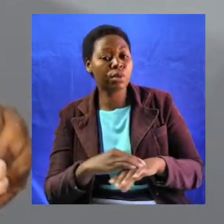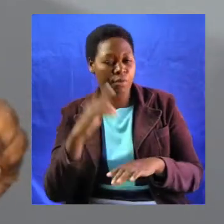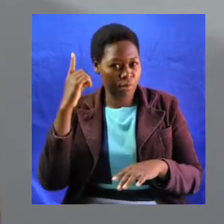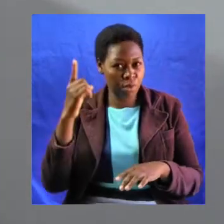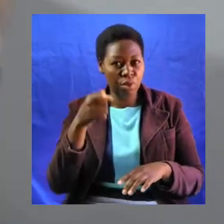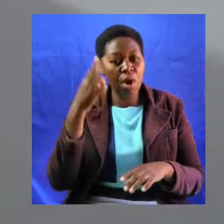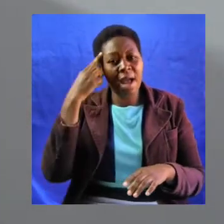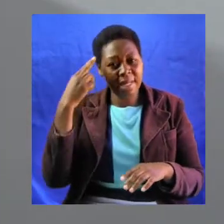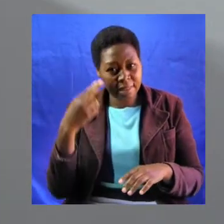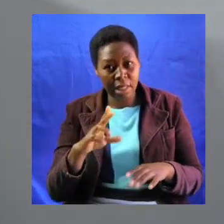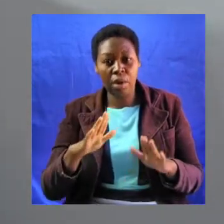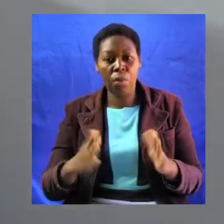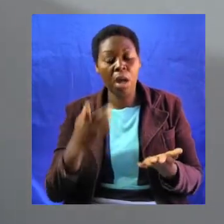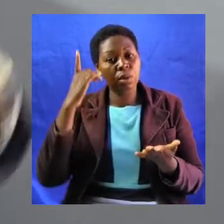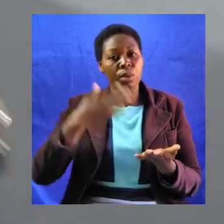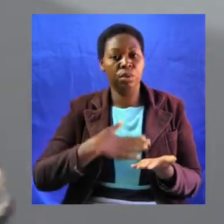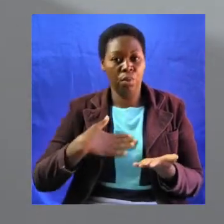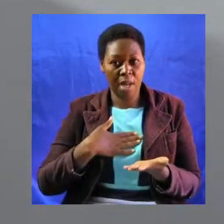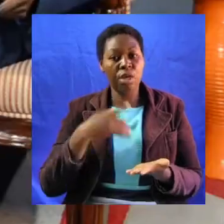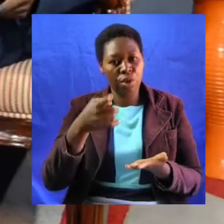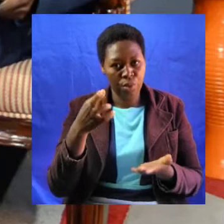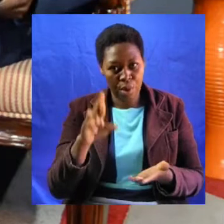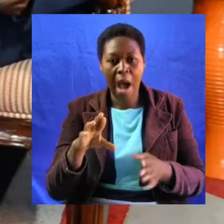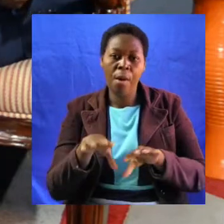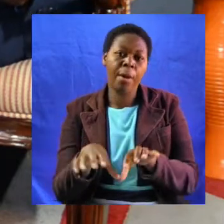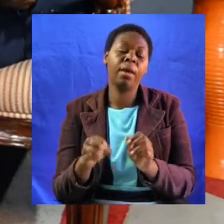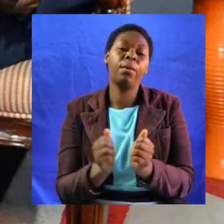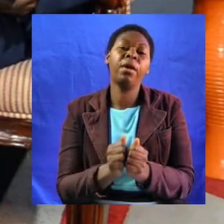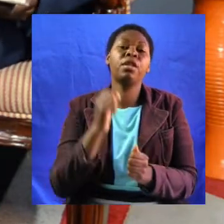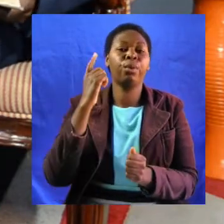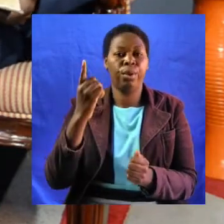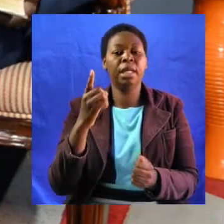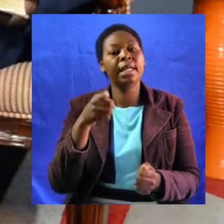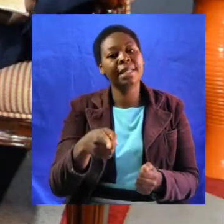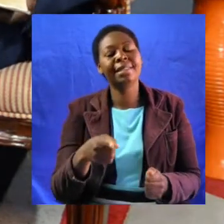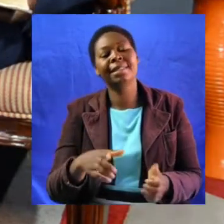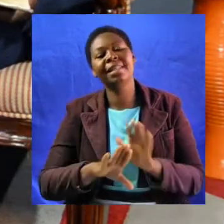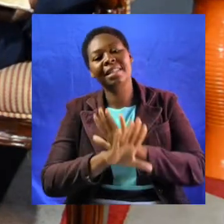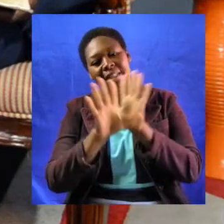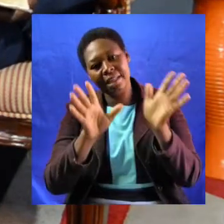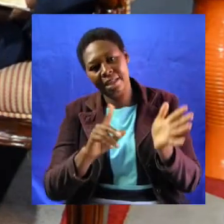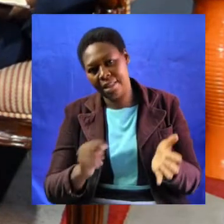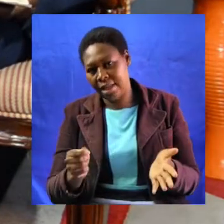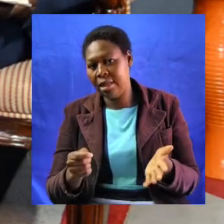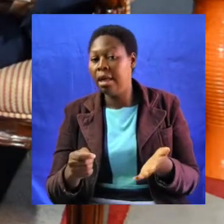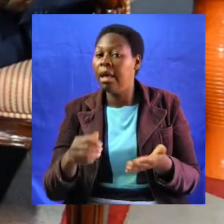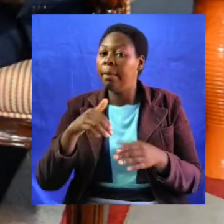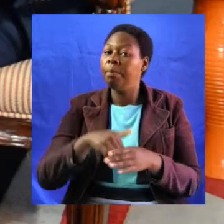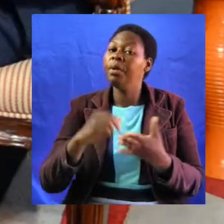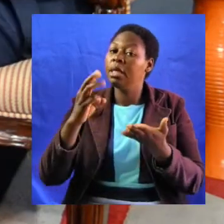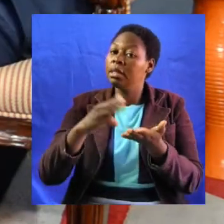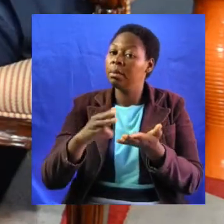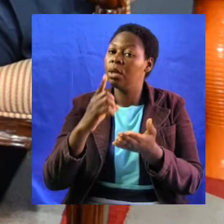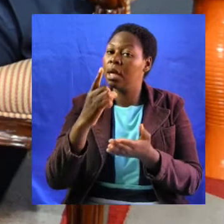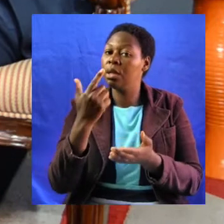ndiite. Kakuita ikako unenge uchishanda naMwari manje. Ndofunga pari kubuda zvakanaka. Mapisari ma 126 verse ya 1 to